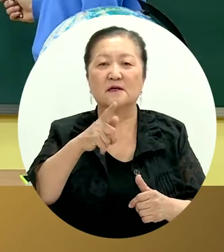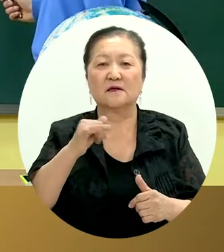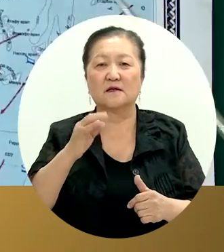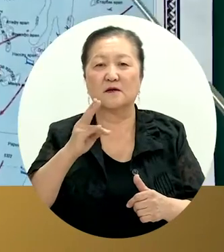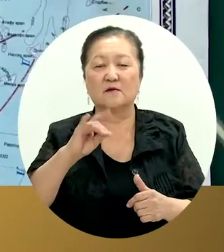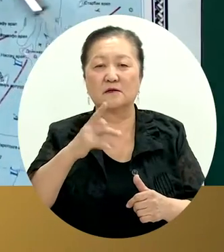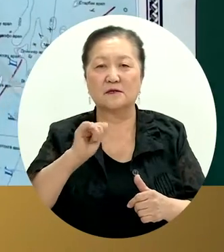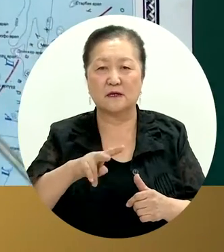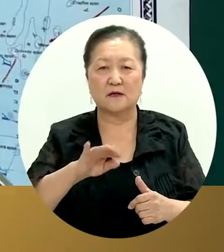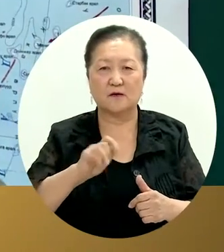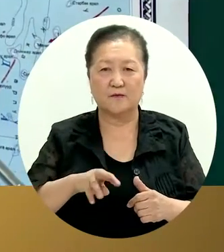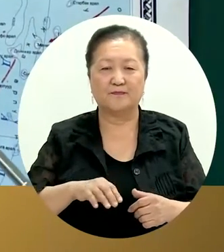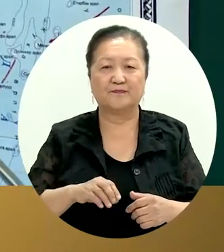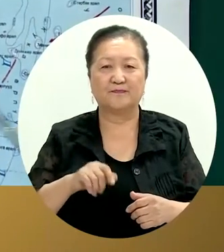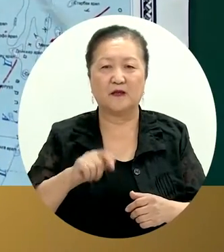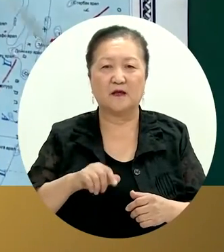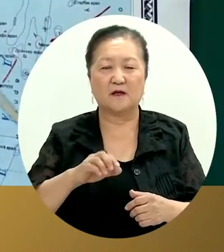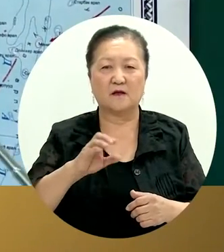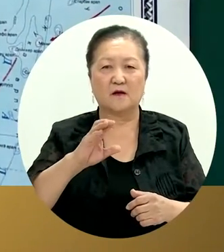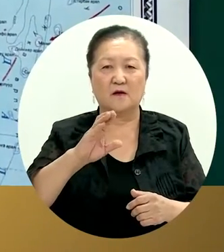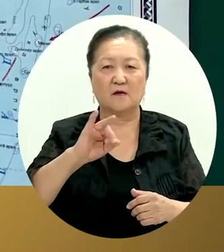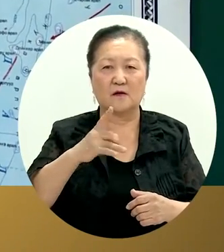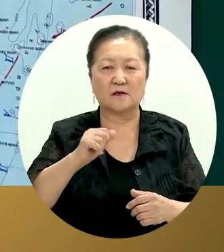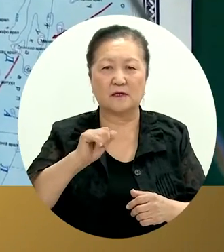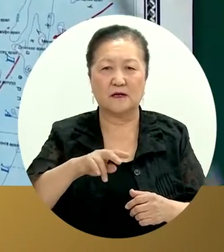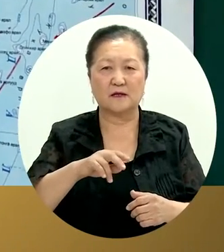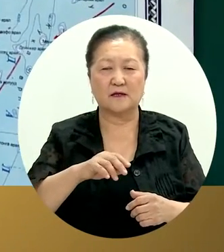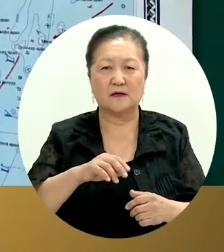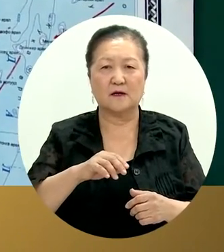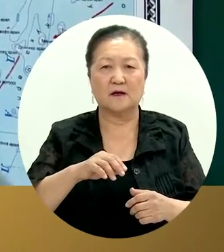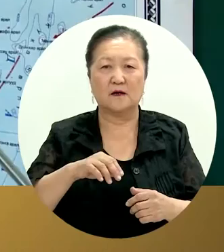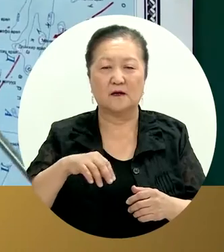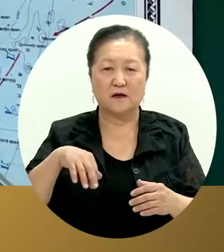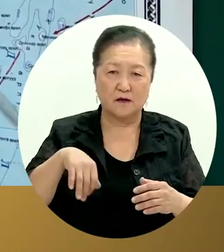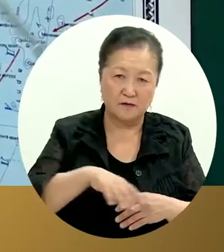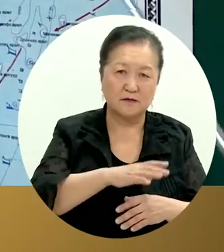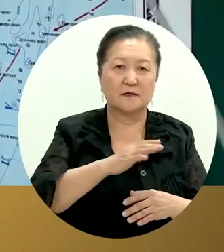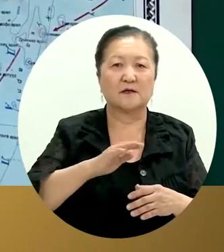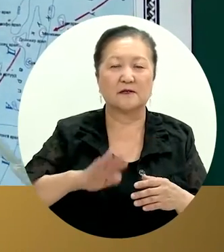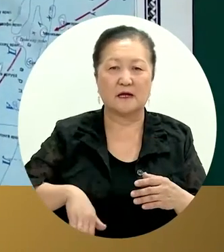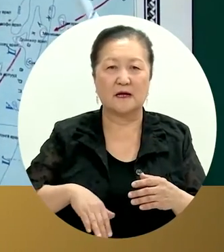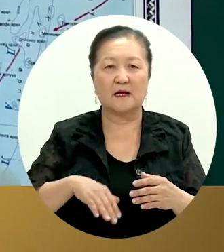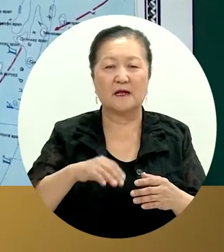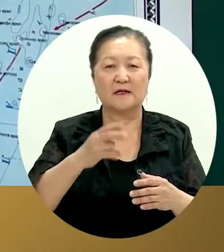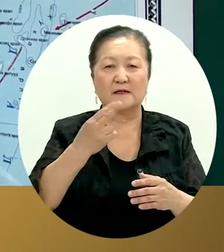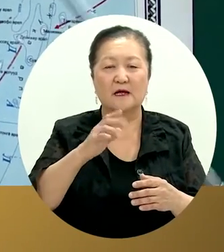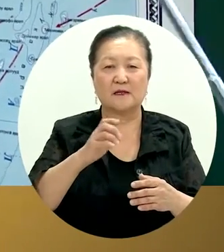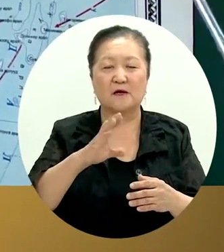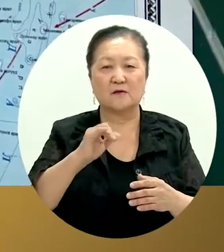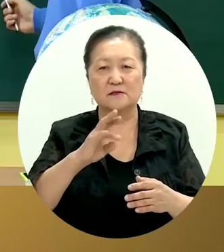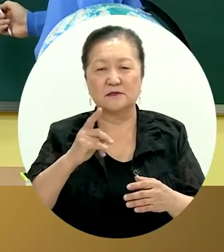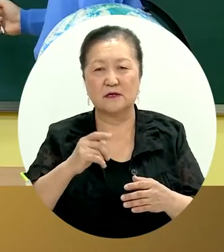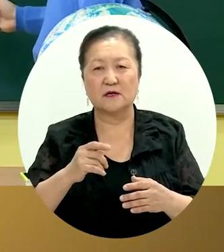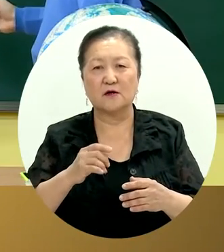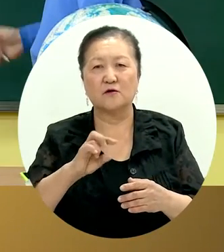тэгэхээр энэ усал маань усан өнгөрсний дараа яг үгээр далаа усны төвснийг нөхөх шаардлагатай байна. Тэгэхээр энэ